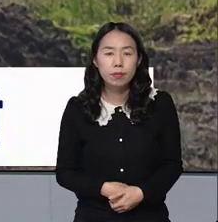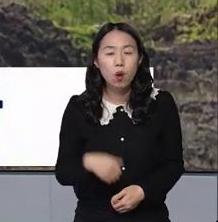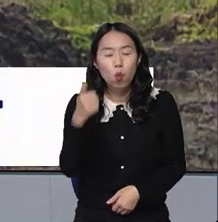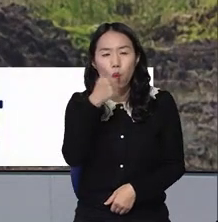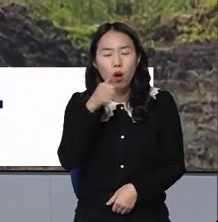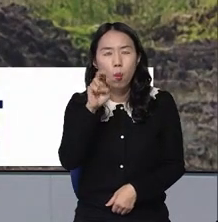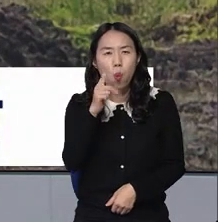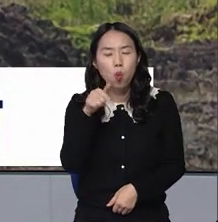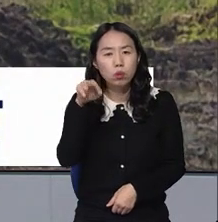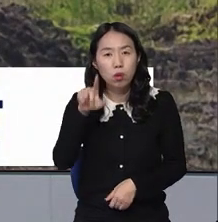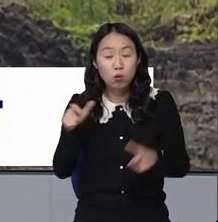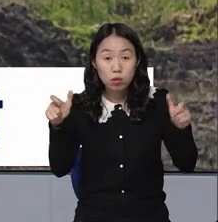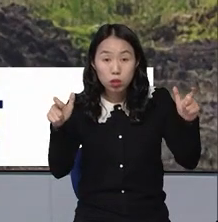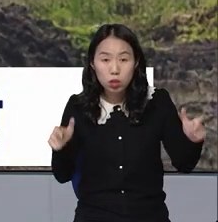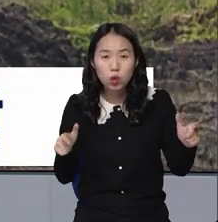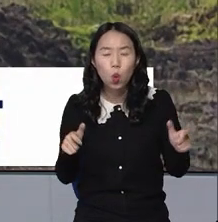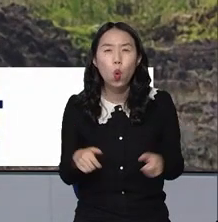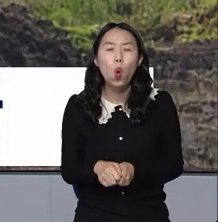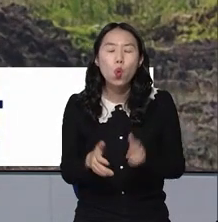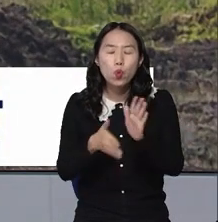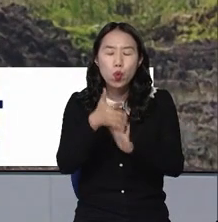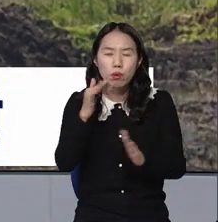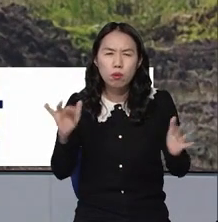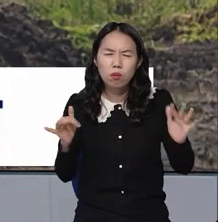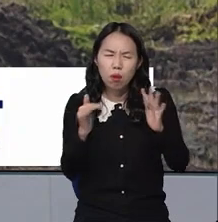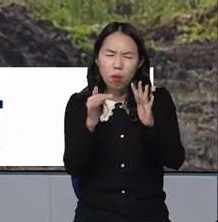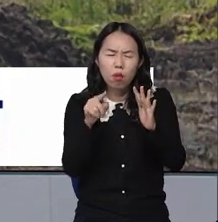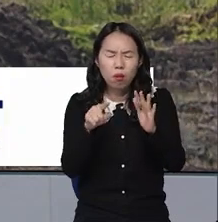광양 목성지구 도시개발 사업이 속도를 내지